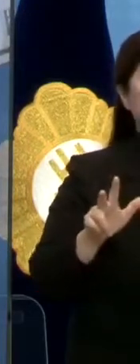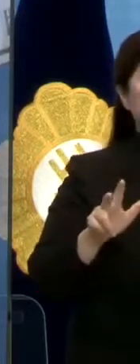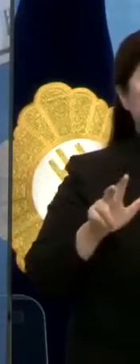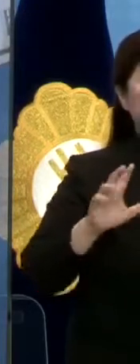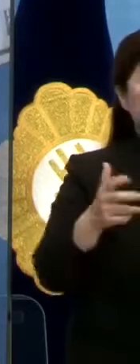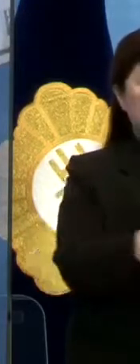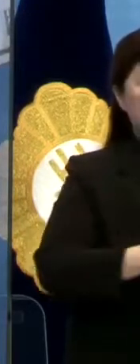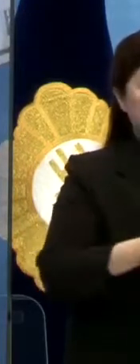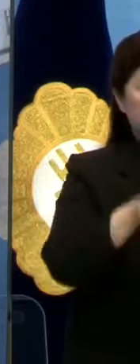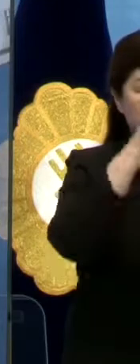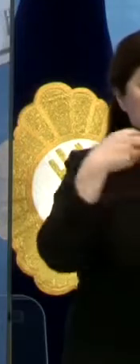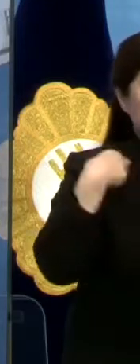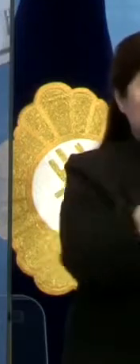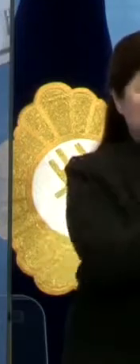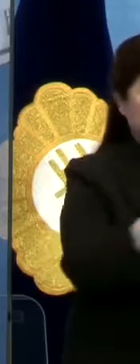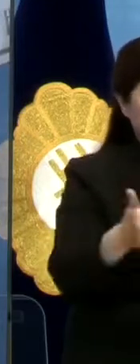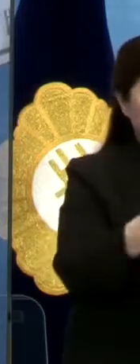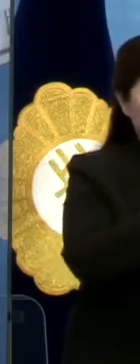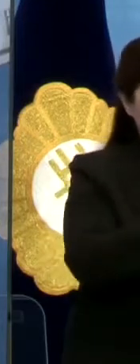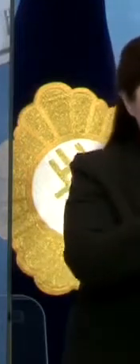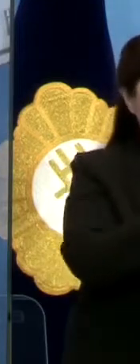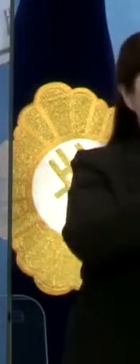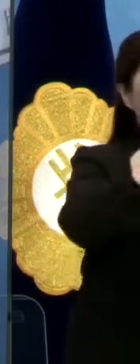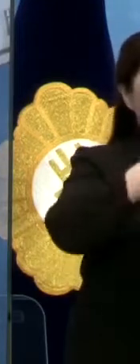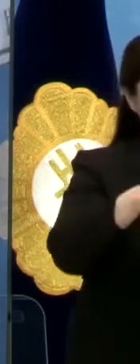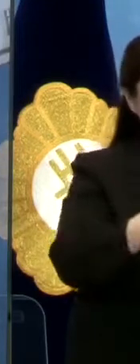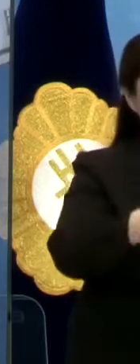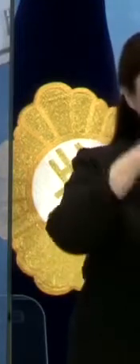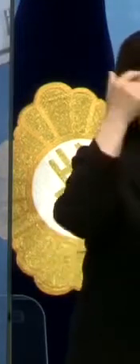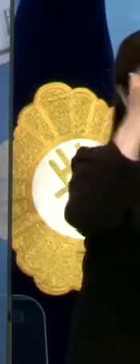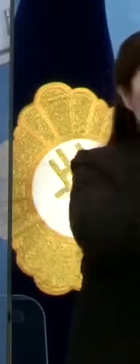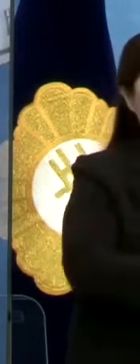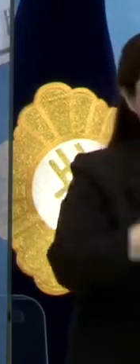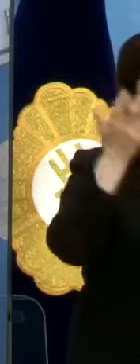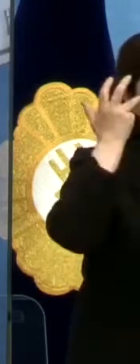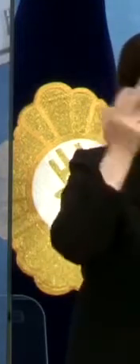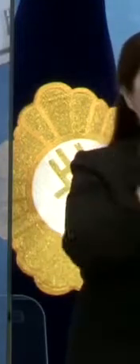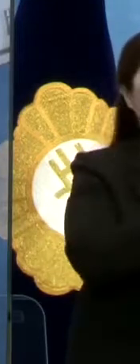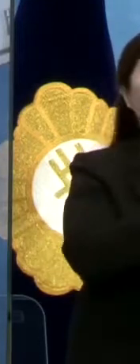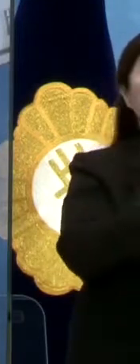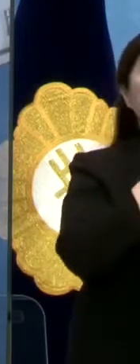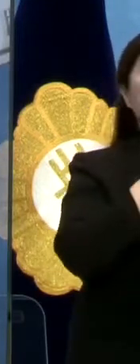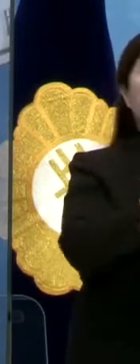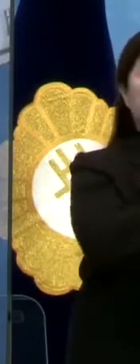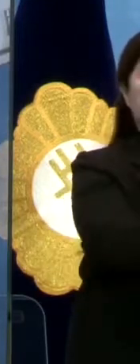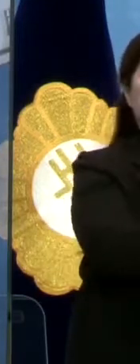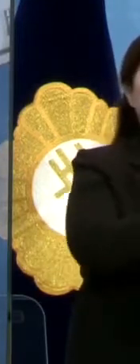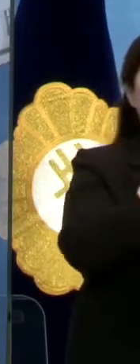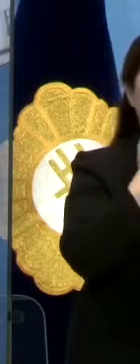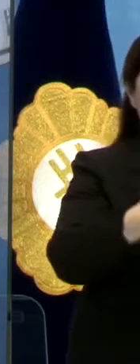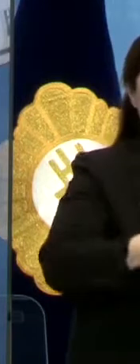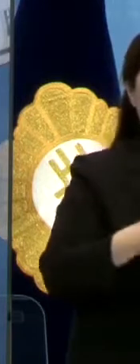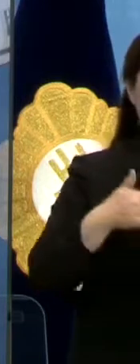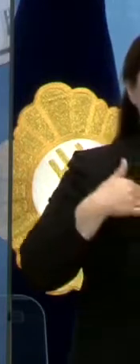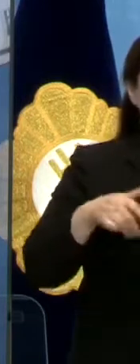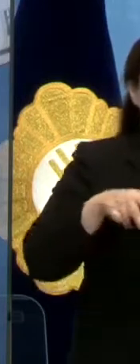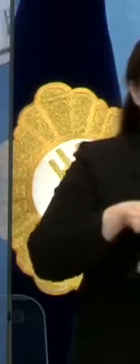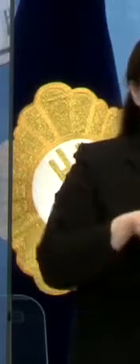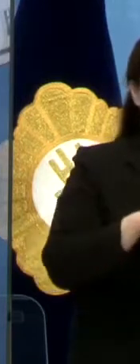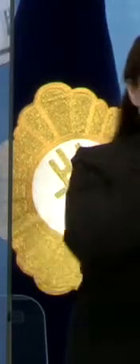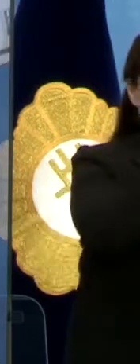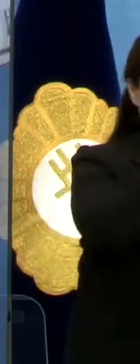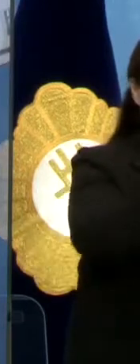정부 강료, 법학, 정치학, 역사학, 철학 교수들만 제한됩니다. 이 때문에 제가